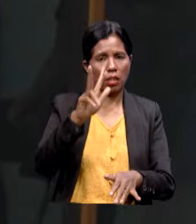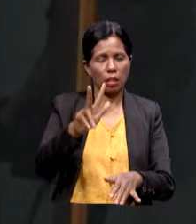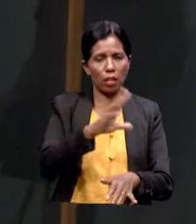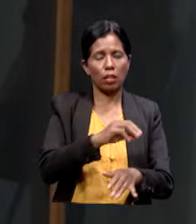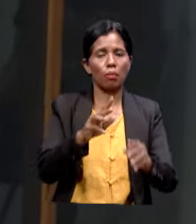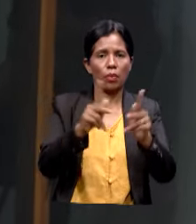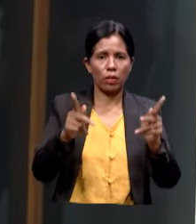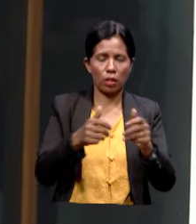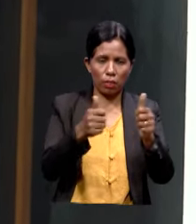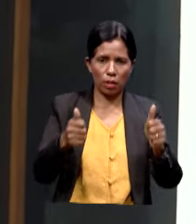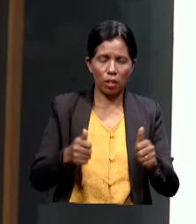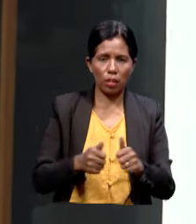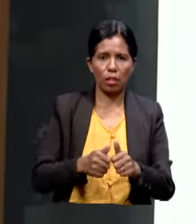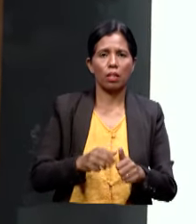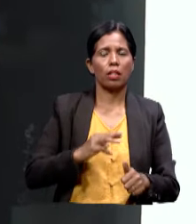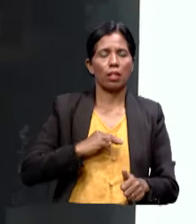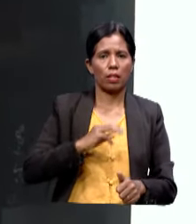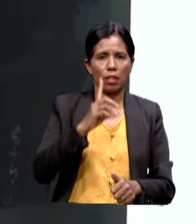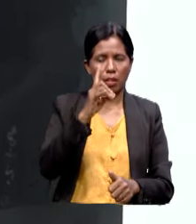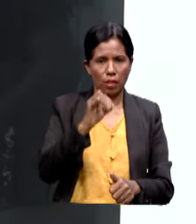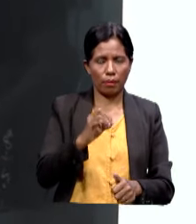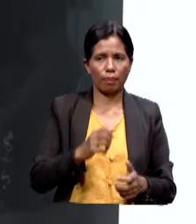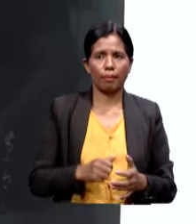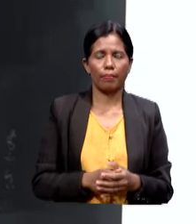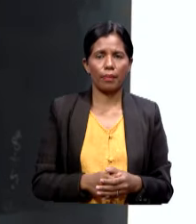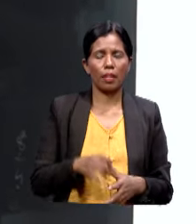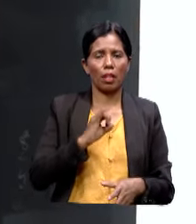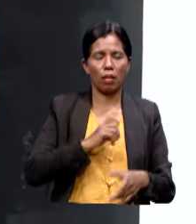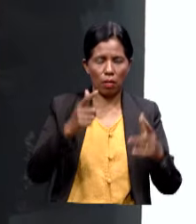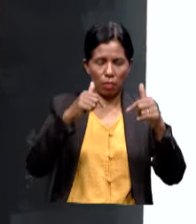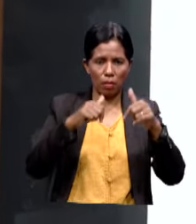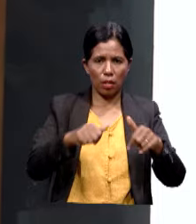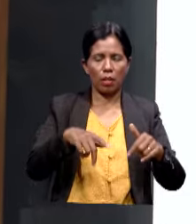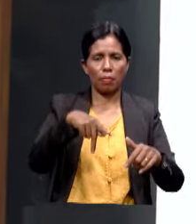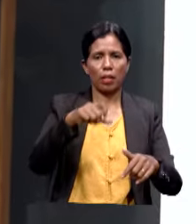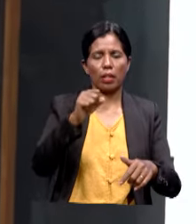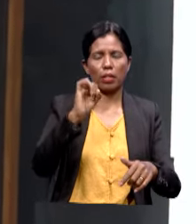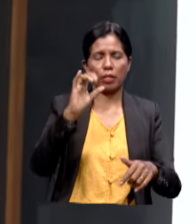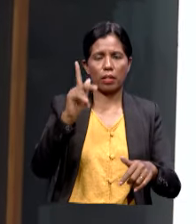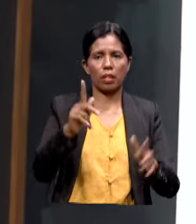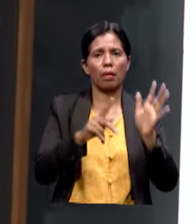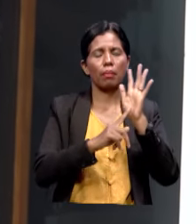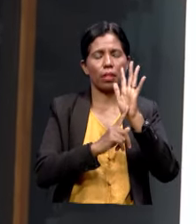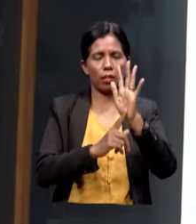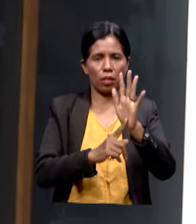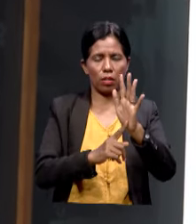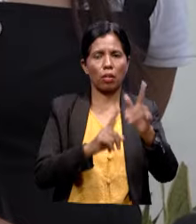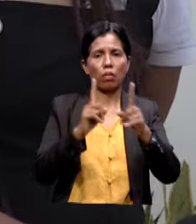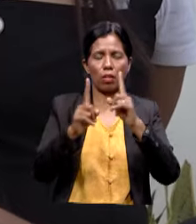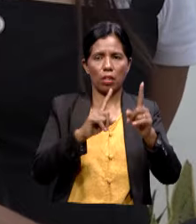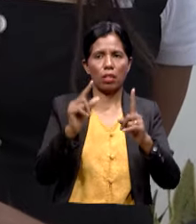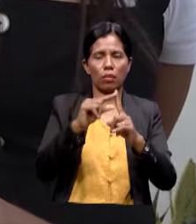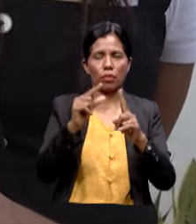posto administrativo Dom Aleixo, município de Lim. Hau mai pesika ta presenta keisha kona ba desfamasang mai hau